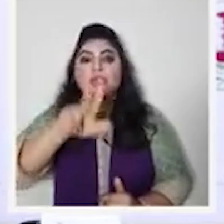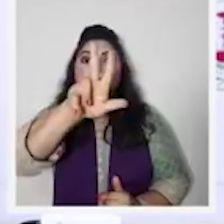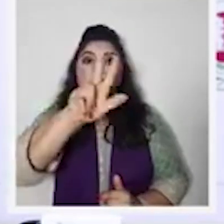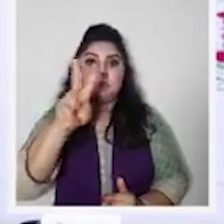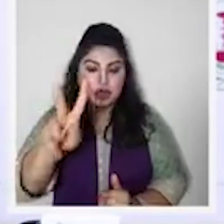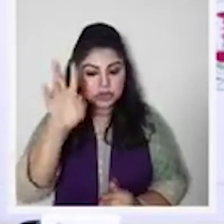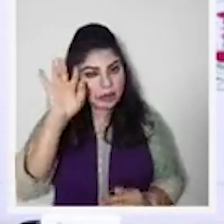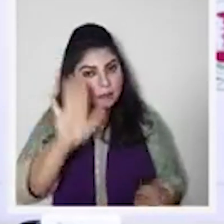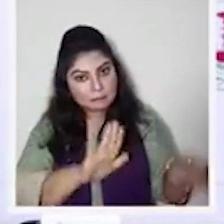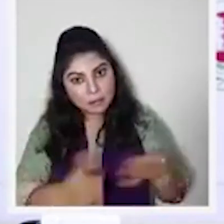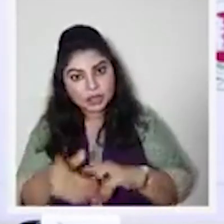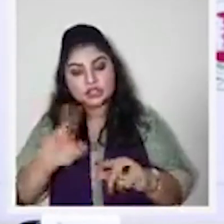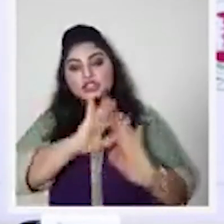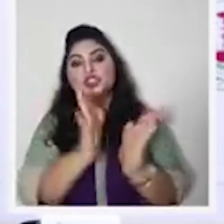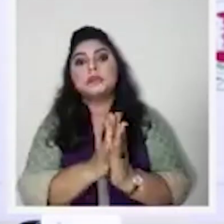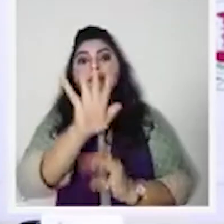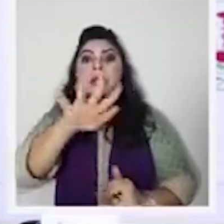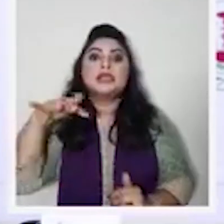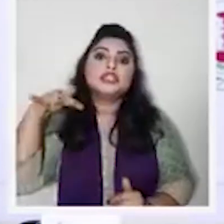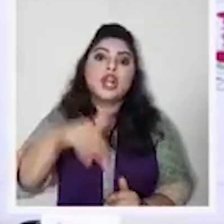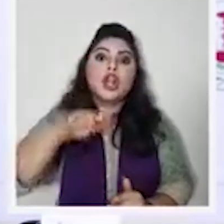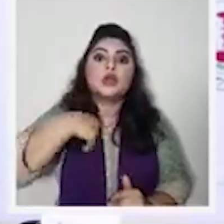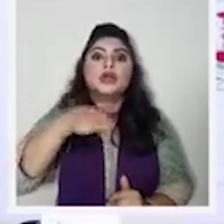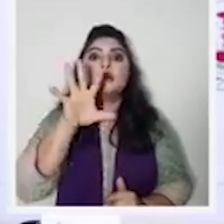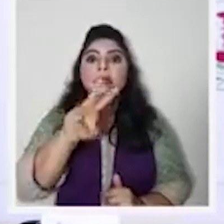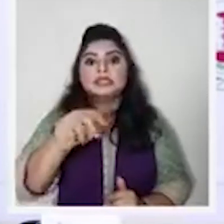1,36,16,593 জন। মৃত্যুবরণ করেছেন বিশ্বে 24 ঘন্টায়